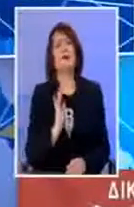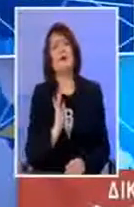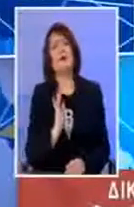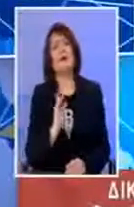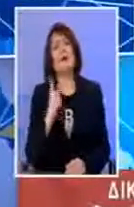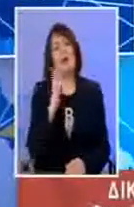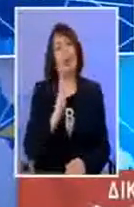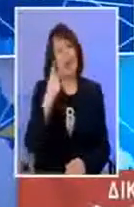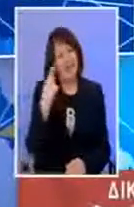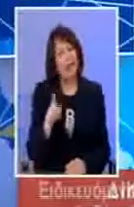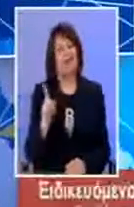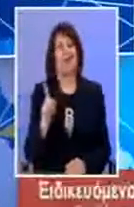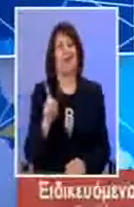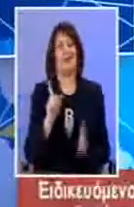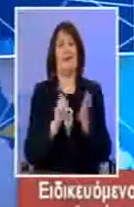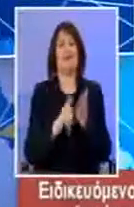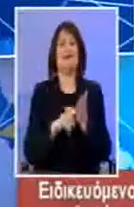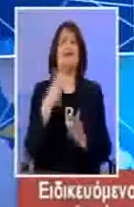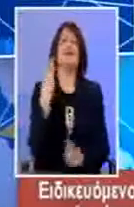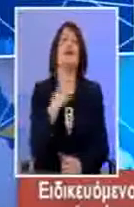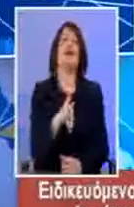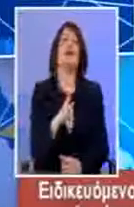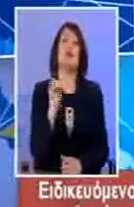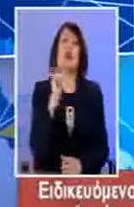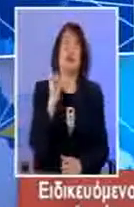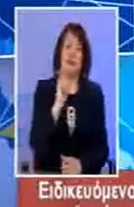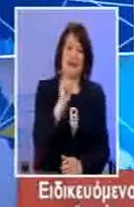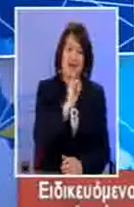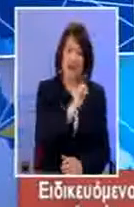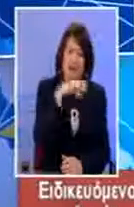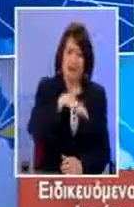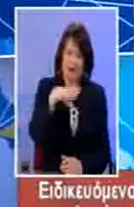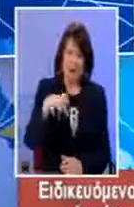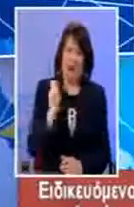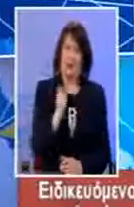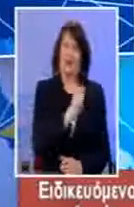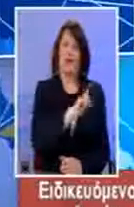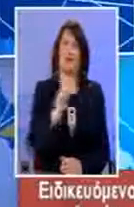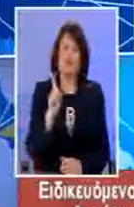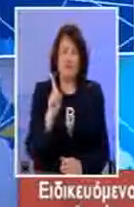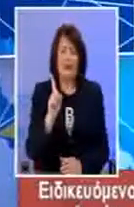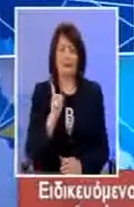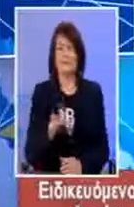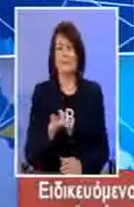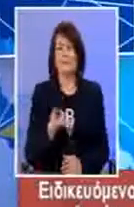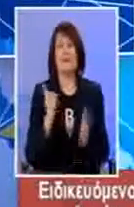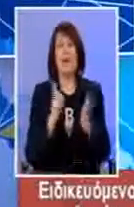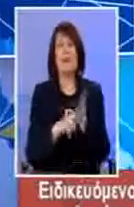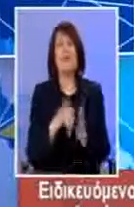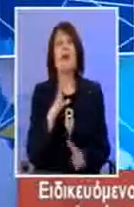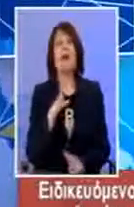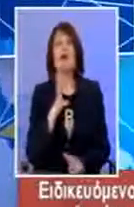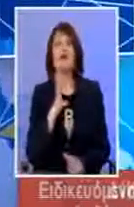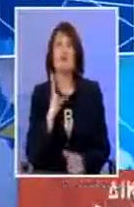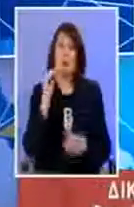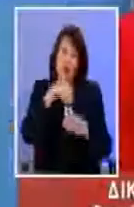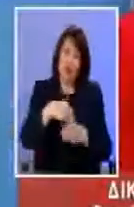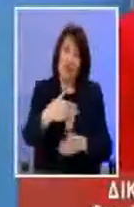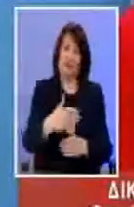κοινωνία η οποία θα έπρεπε αυτά τα 300 ιδρύματα που δεν χρηματοδοτούνται να χρηματοδοτούνται τα άτομα που θα έμεναν μέσα. Εσείς